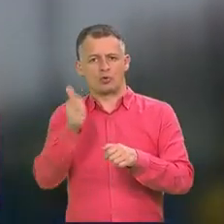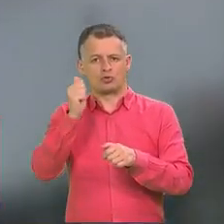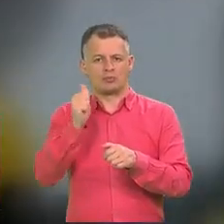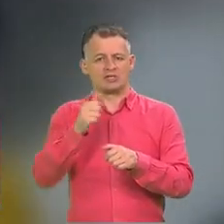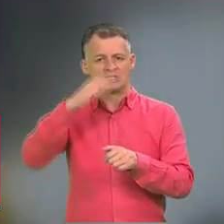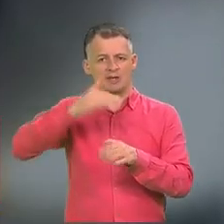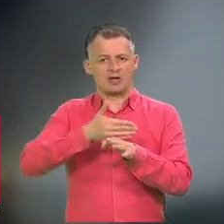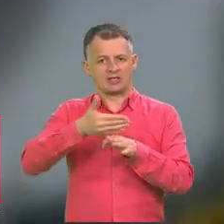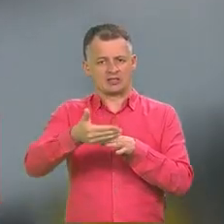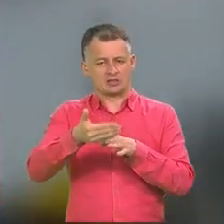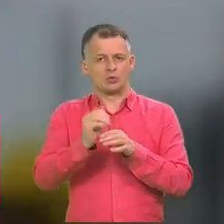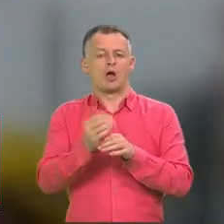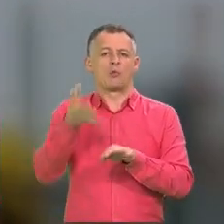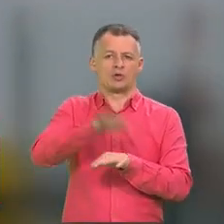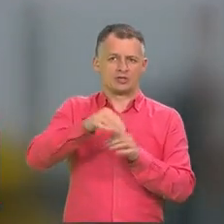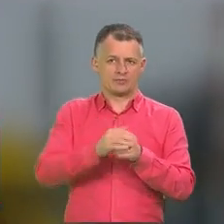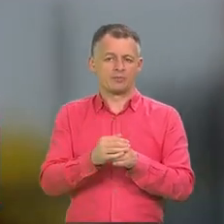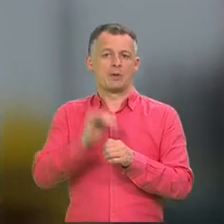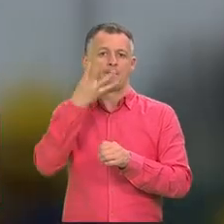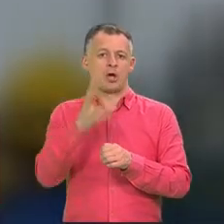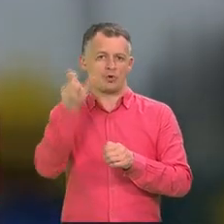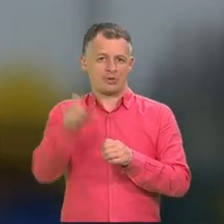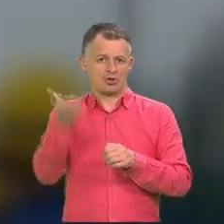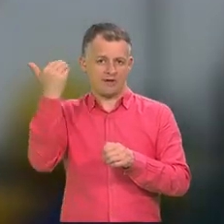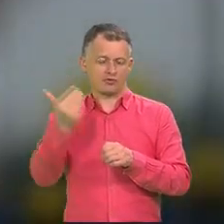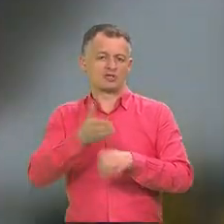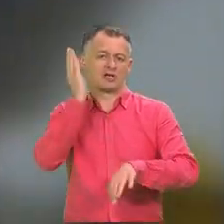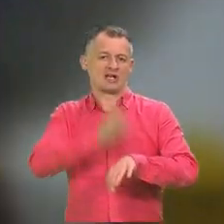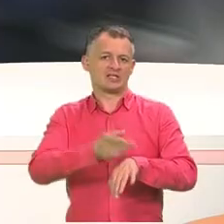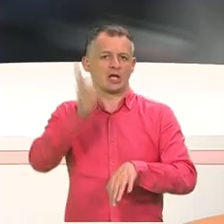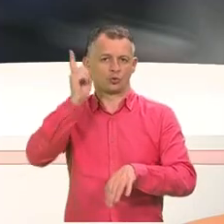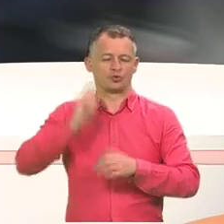răniți. 2 dintre ei au ajuns în Germania pentru îngrijiri.